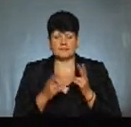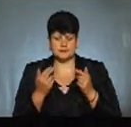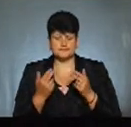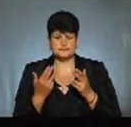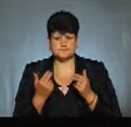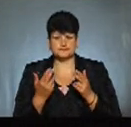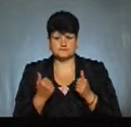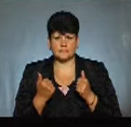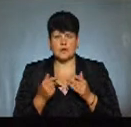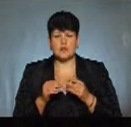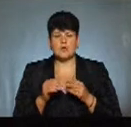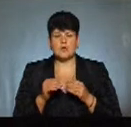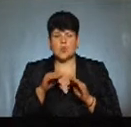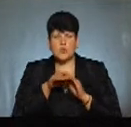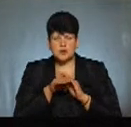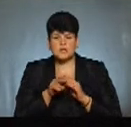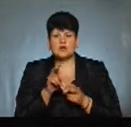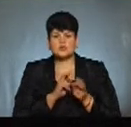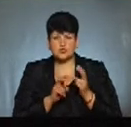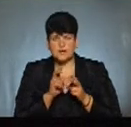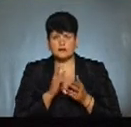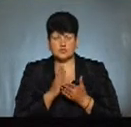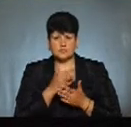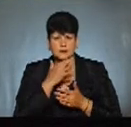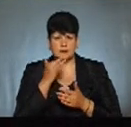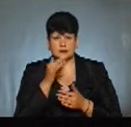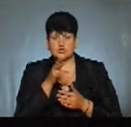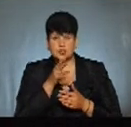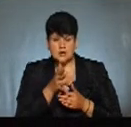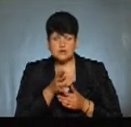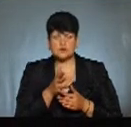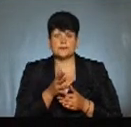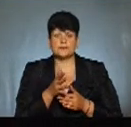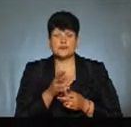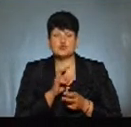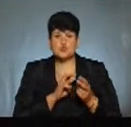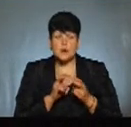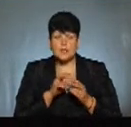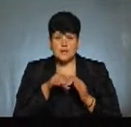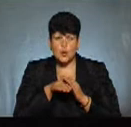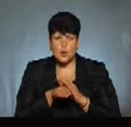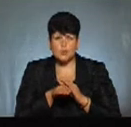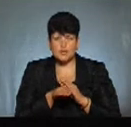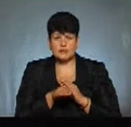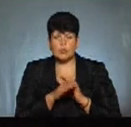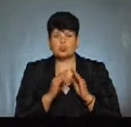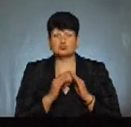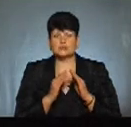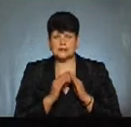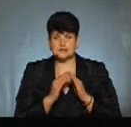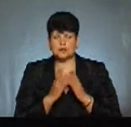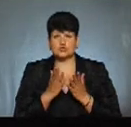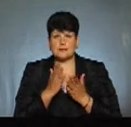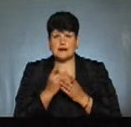звичайно. Укриття шукати. Якщо ви маєте досталь часу, тобто грозова хмара далеко, шукайте укриття десь в будинку. Якщо маєте